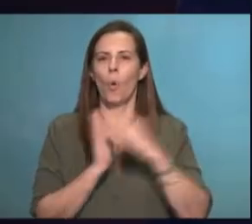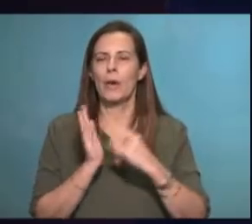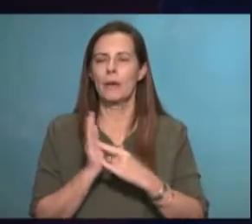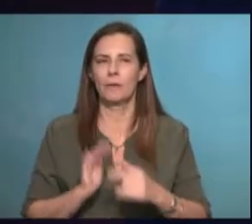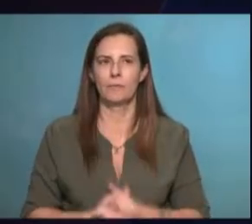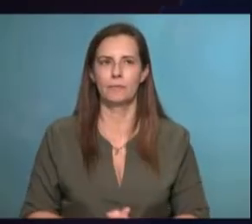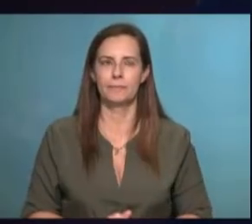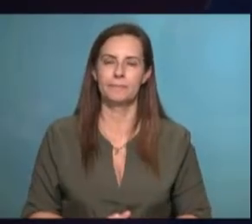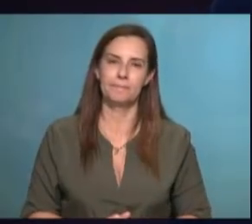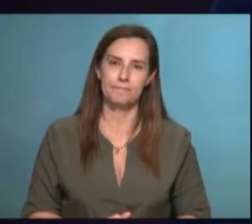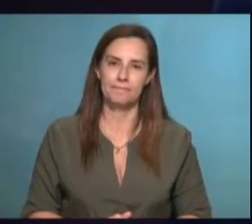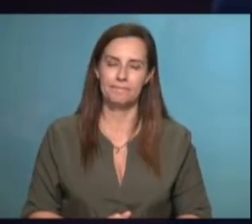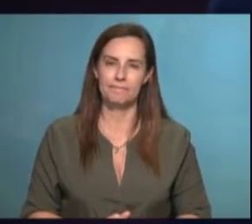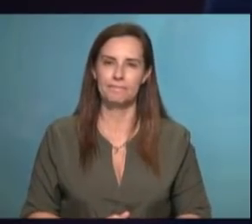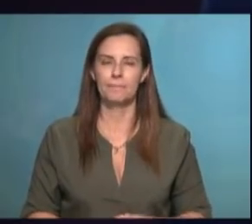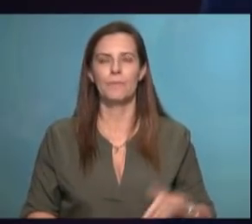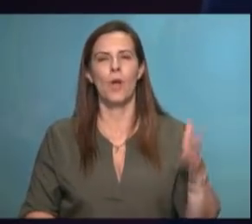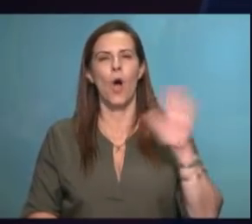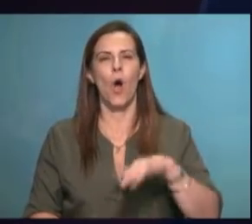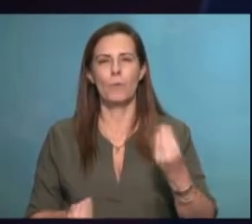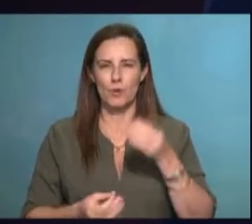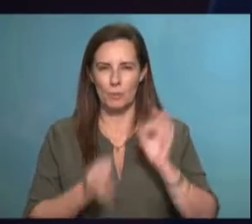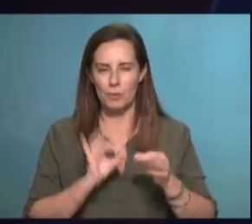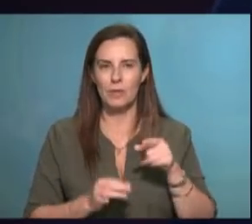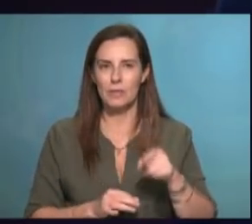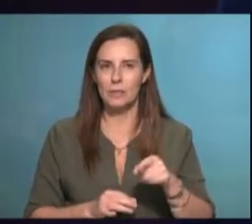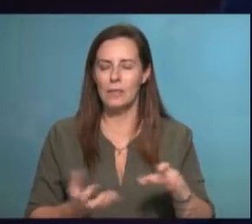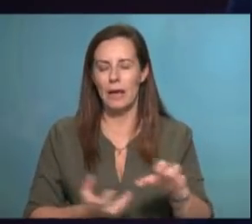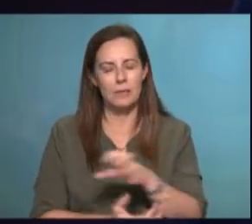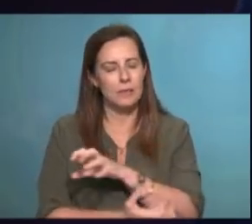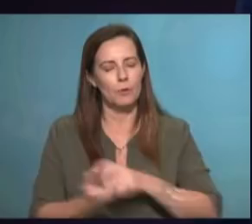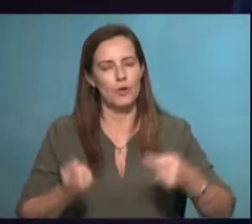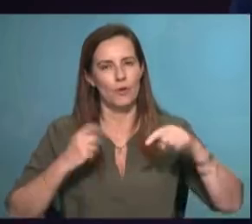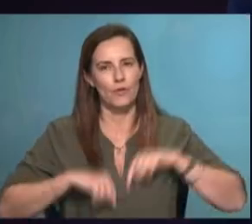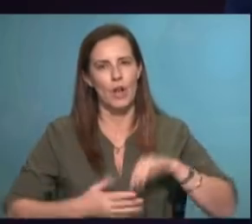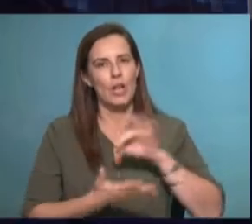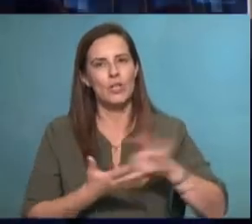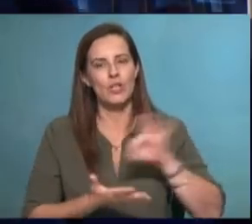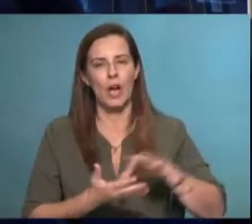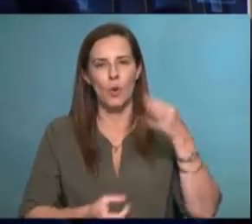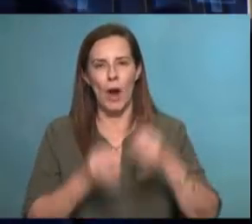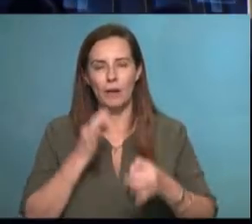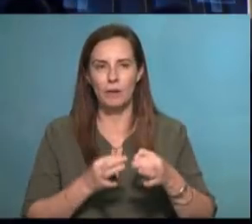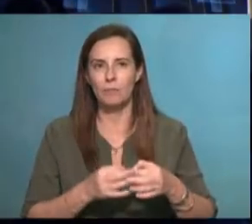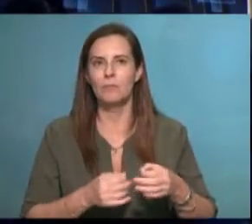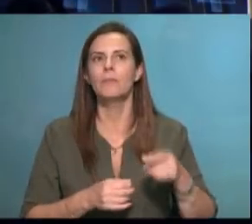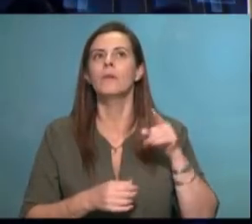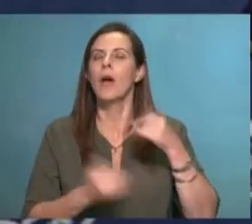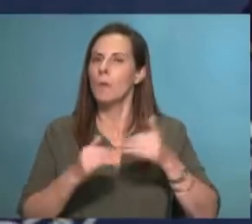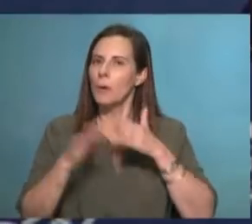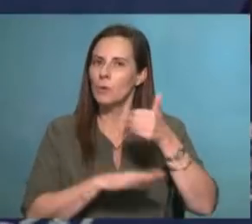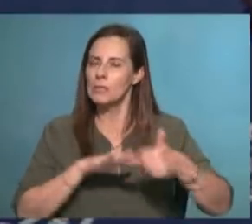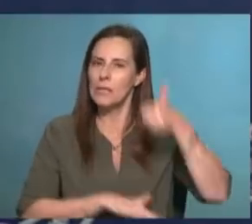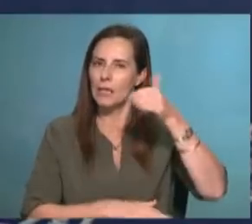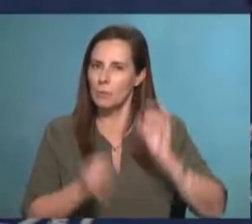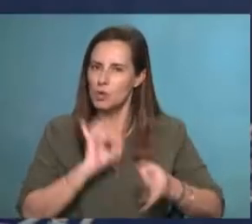על נוהל בלתי חוקי. עוד עניין משפטי ברשותכם, וזו ההסתבכות של יושב ראש לשכת עורכי הדין. התנועה לאיכות השלטון פנתה היום לשרת המשפטים